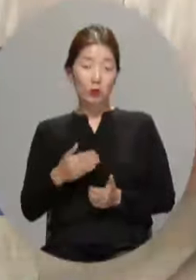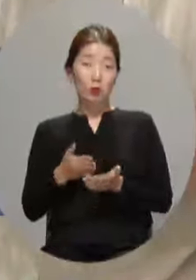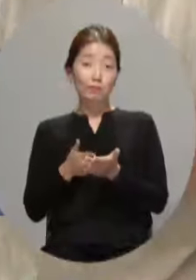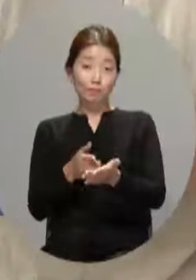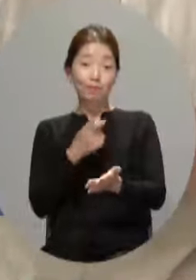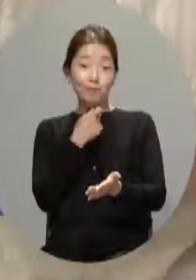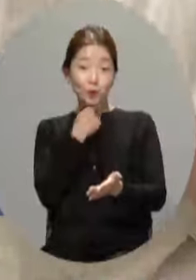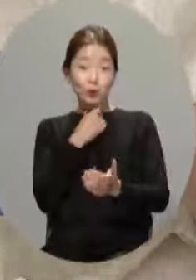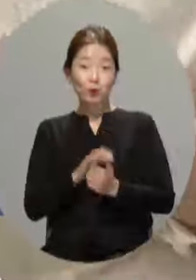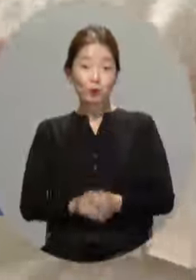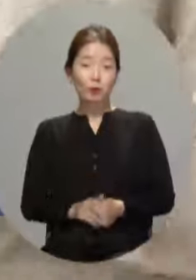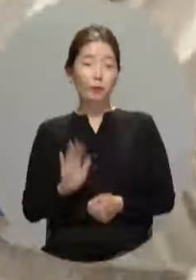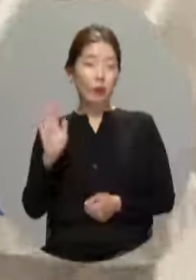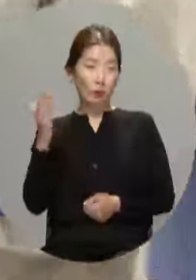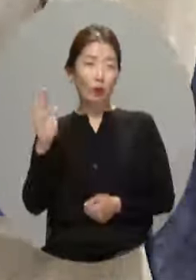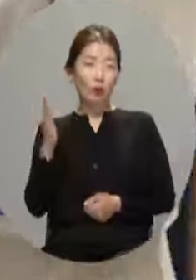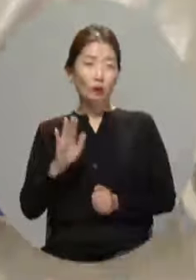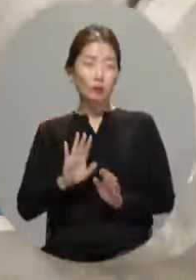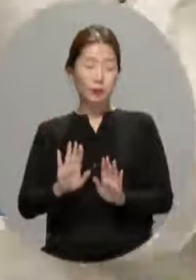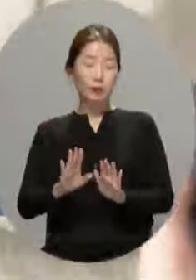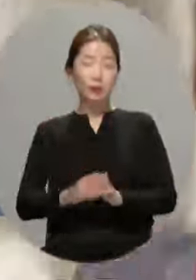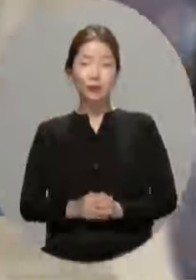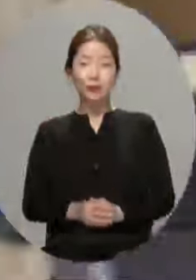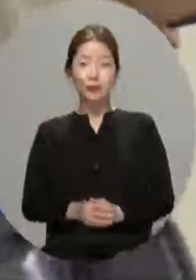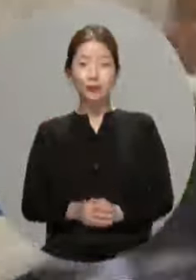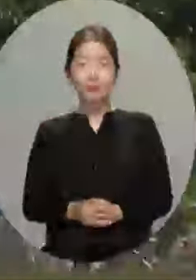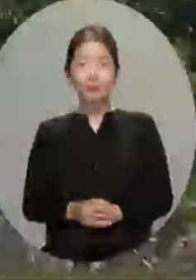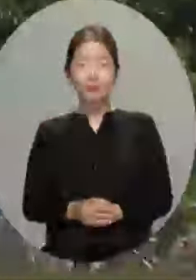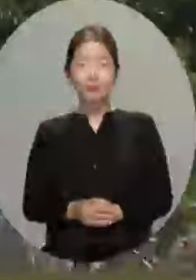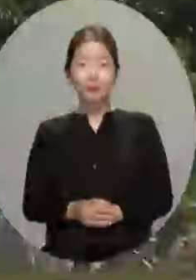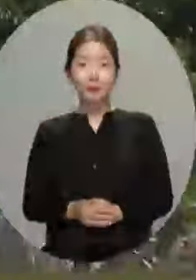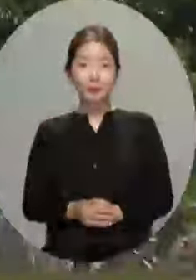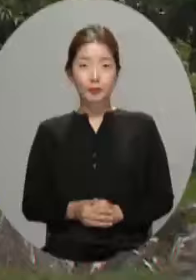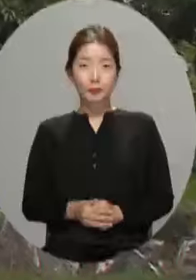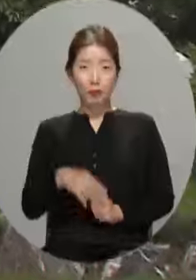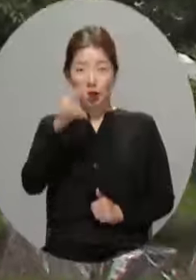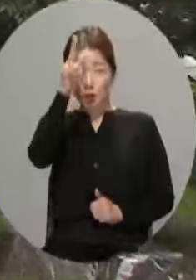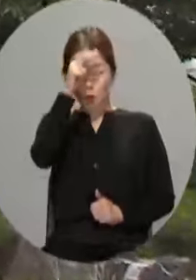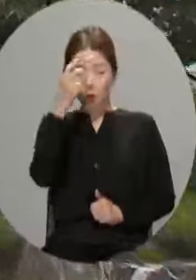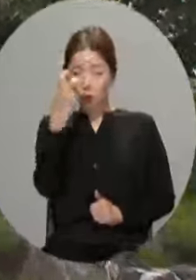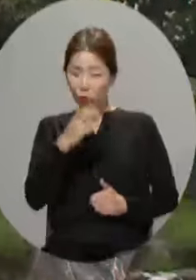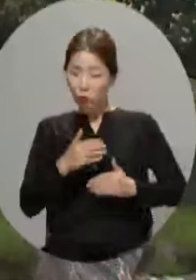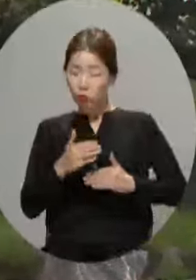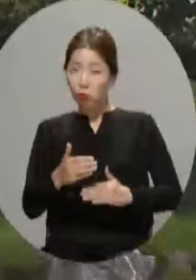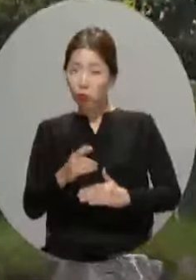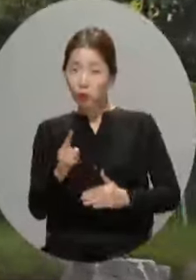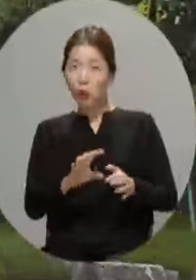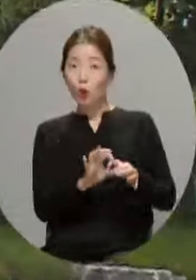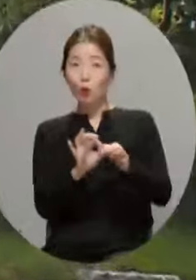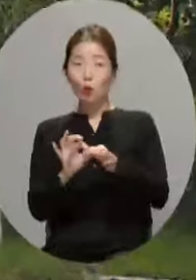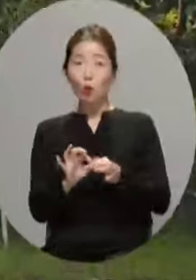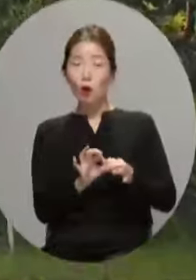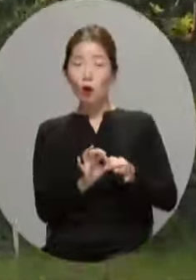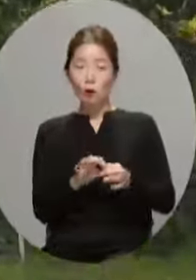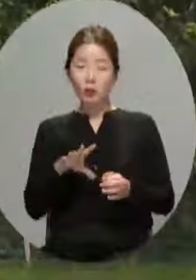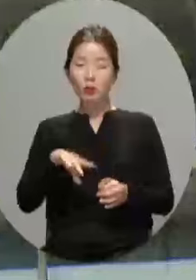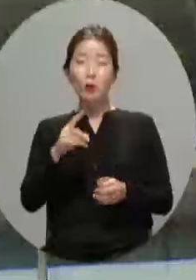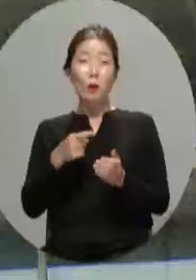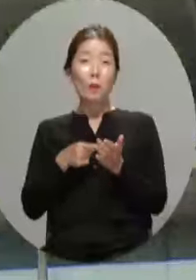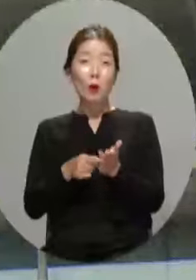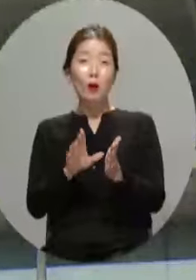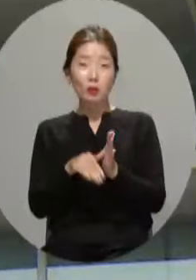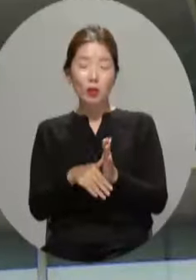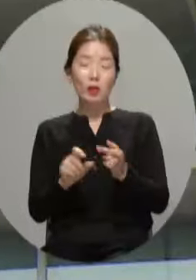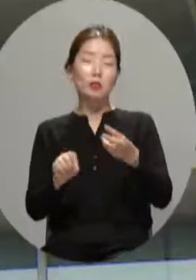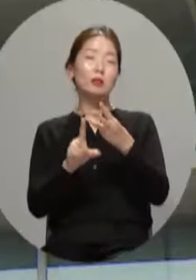싶은 말입니다. 네, 그래요. 조사 오늘 굉장히 오래 걸렸어요. 경찰이 수사에 착수하게 된 관련 의혹이 처음 제기된 것은